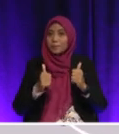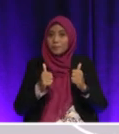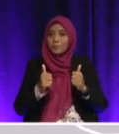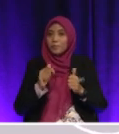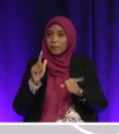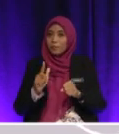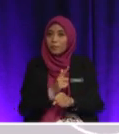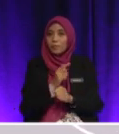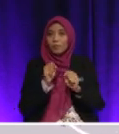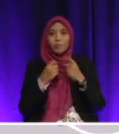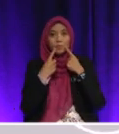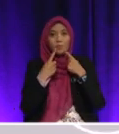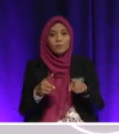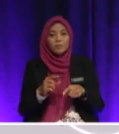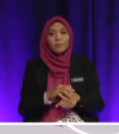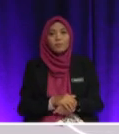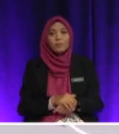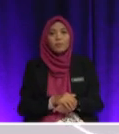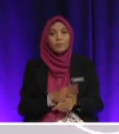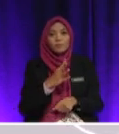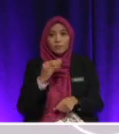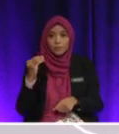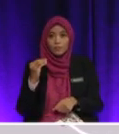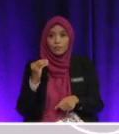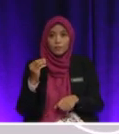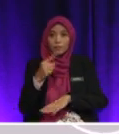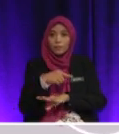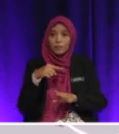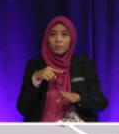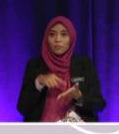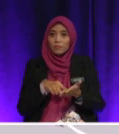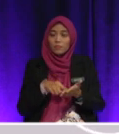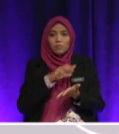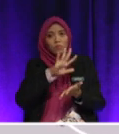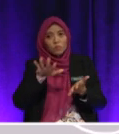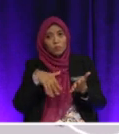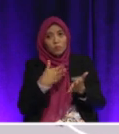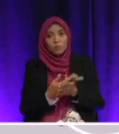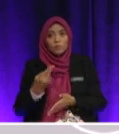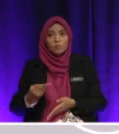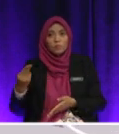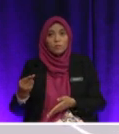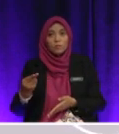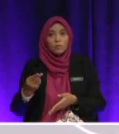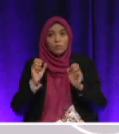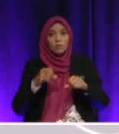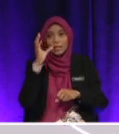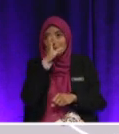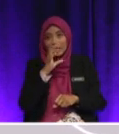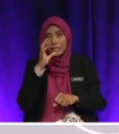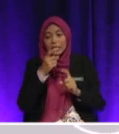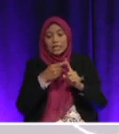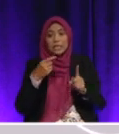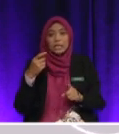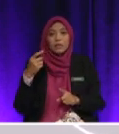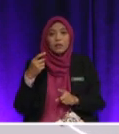Jawa ya dan EE pada hari ini juga segala bahan-bahan ya boleh didapat di dalam cpm sama